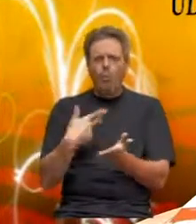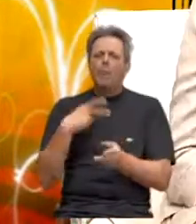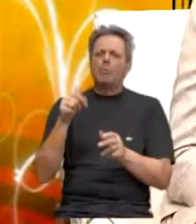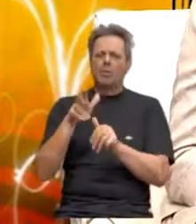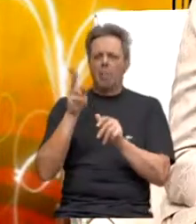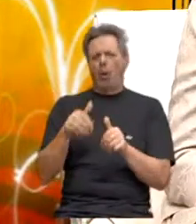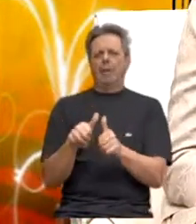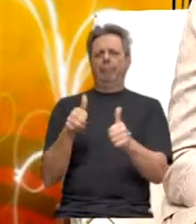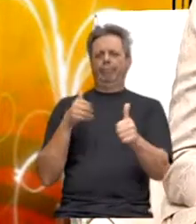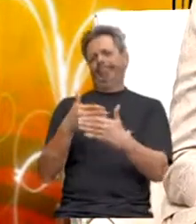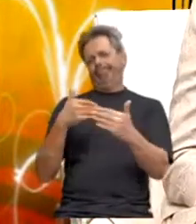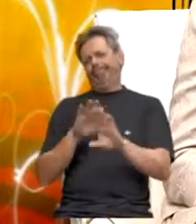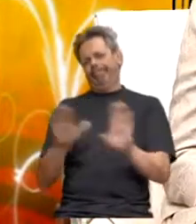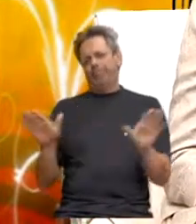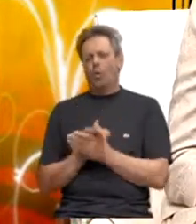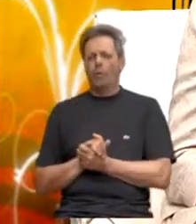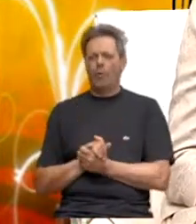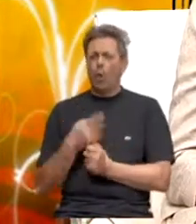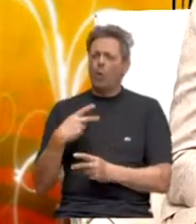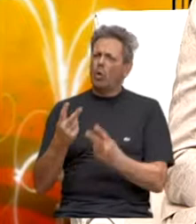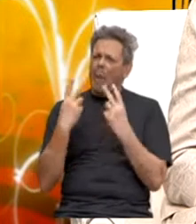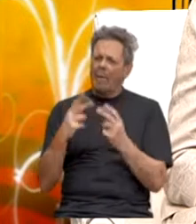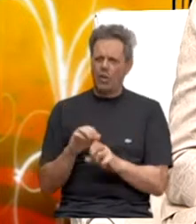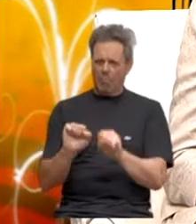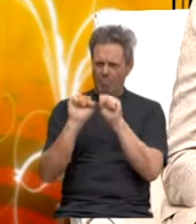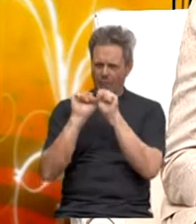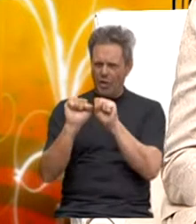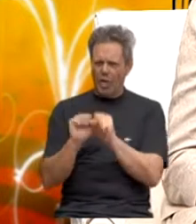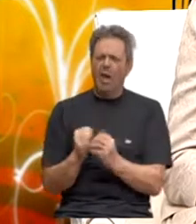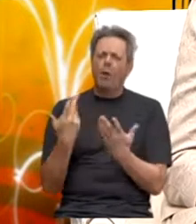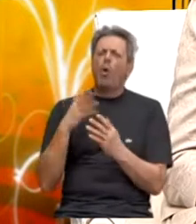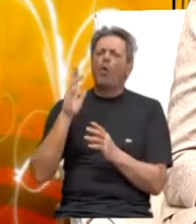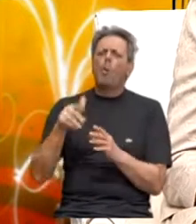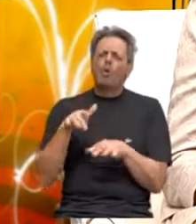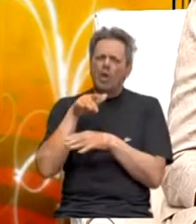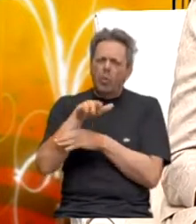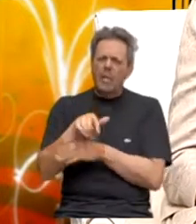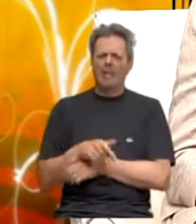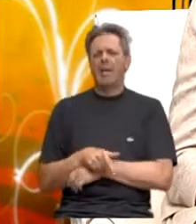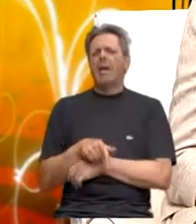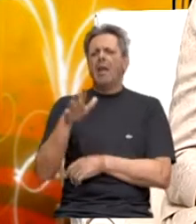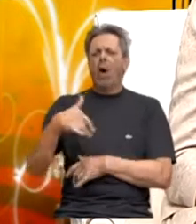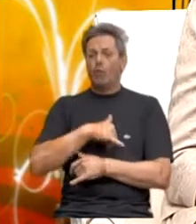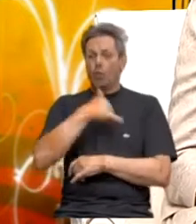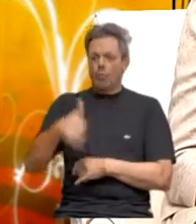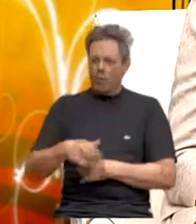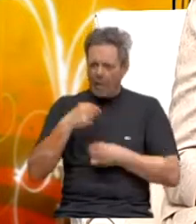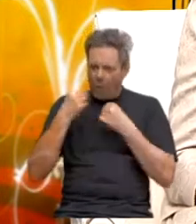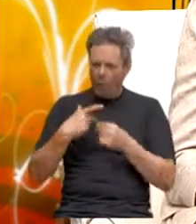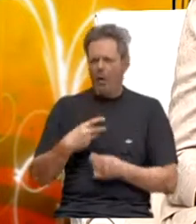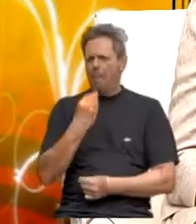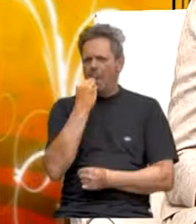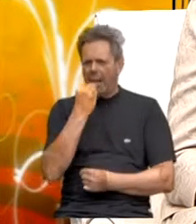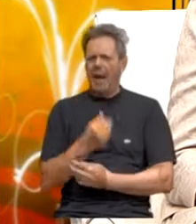rastati. Znači, ono što je najvažnije, prevencija. Koliko god možete utjecati na ovo sve što smo do sada govorili o